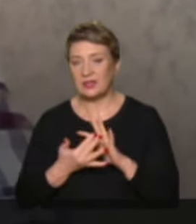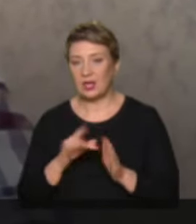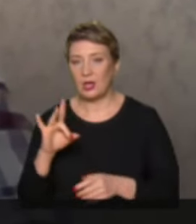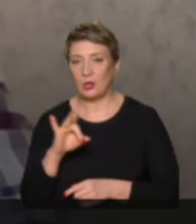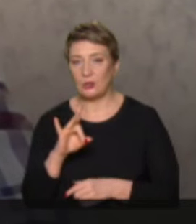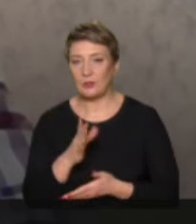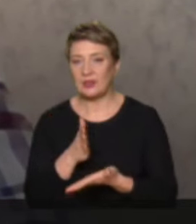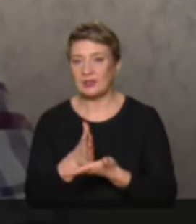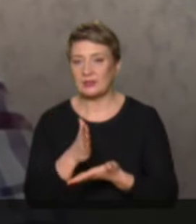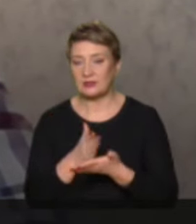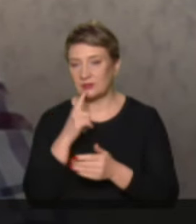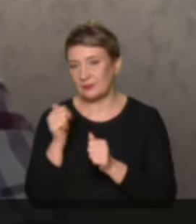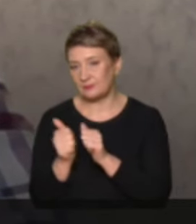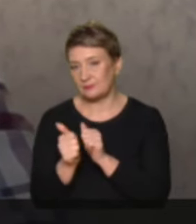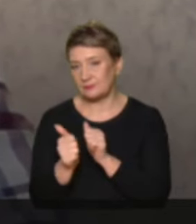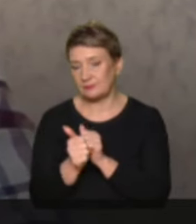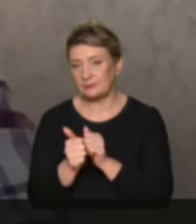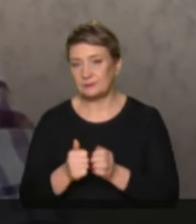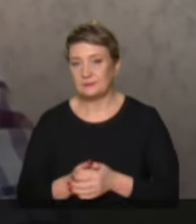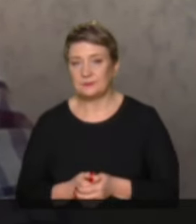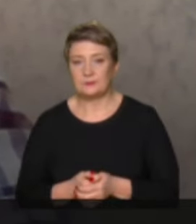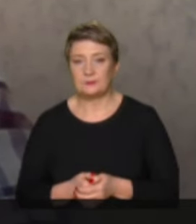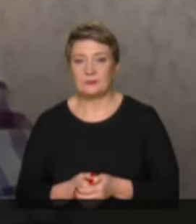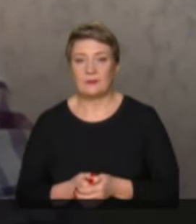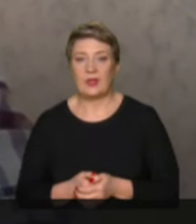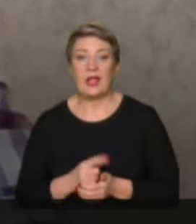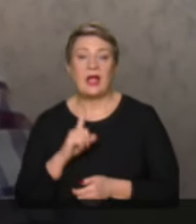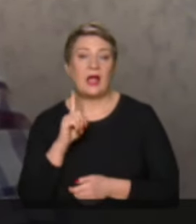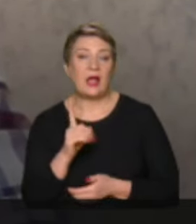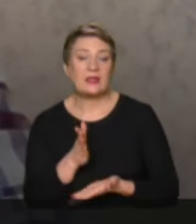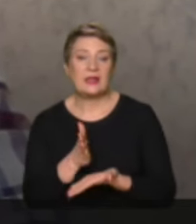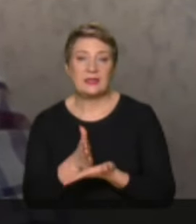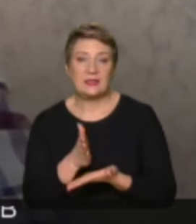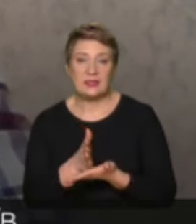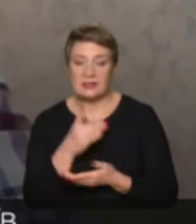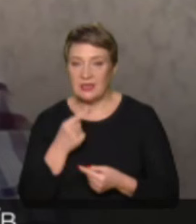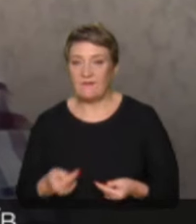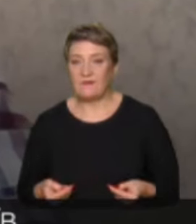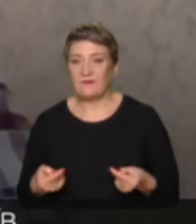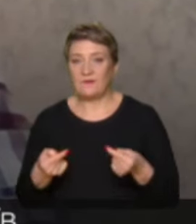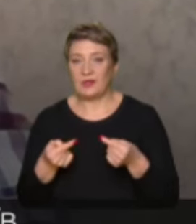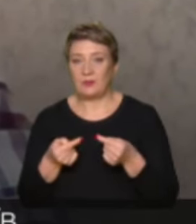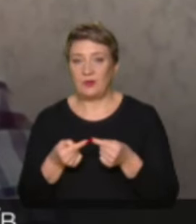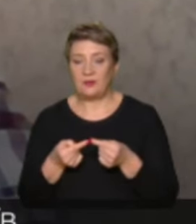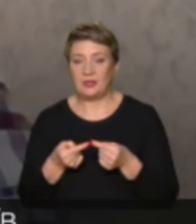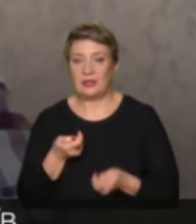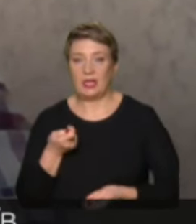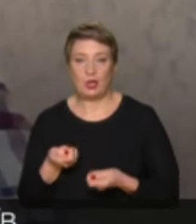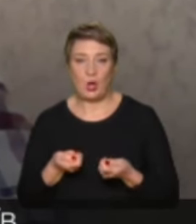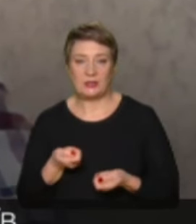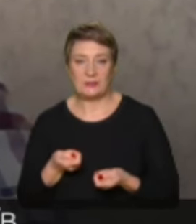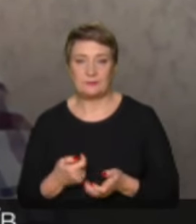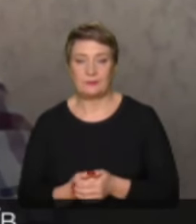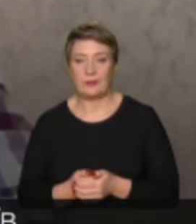знаходиться неподалік від саме Табаївки. Але є, відповідно, свої нюанси.